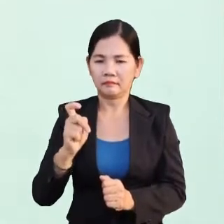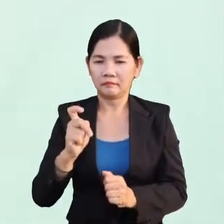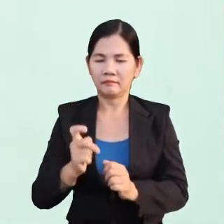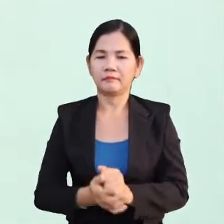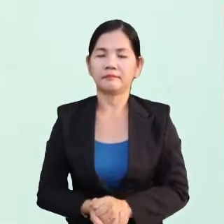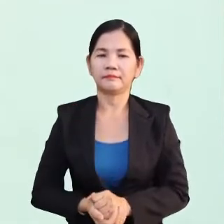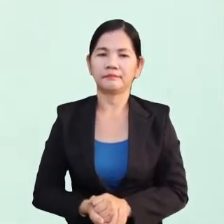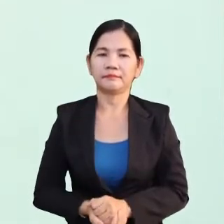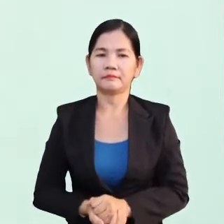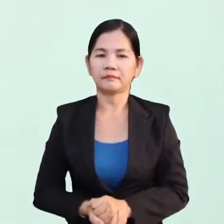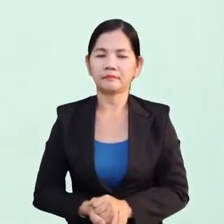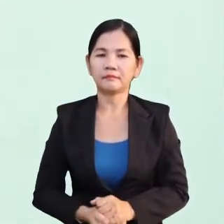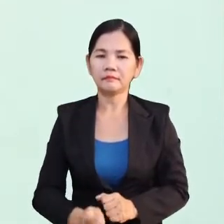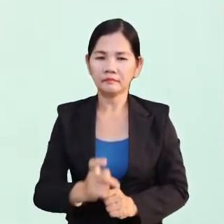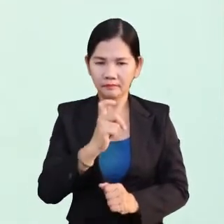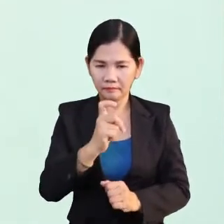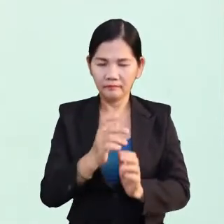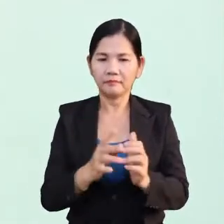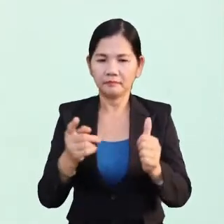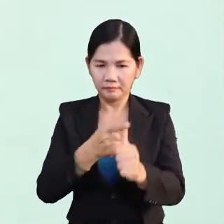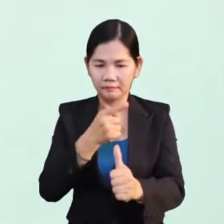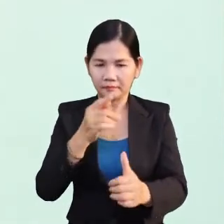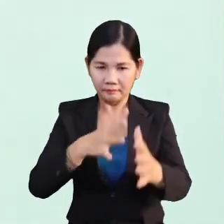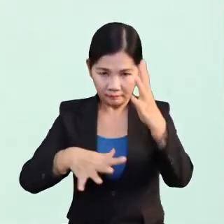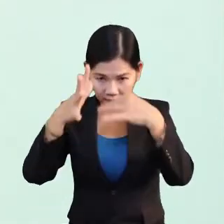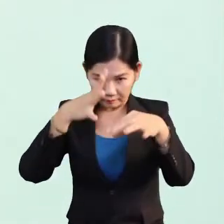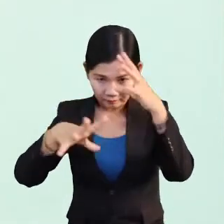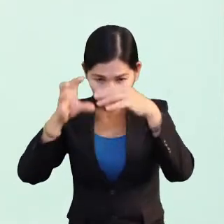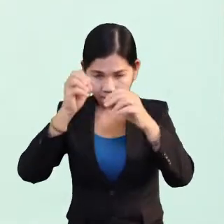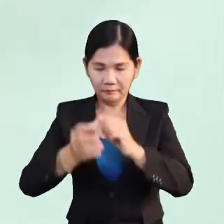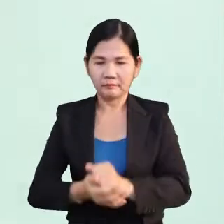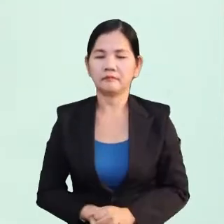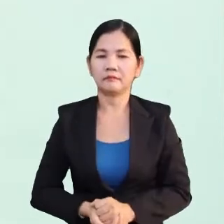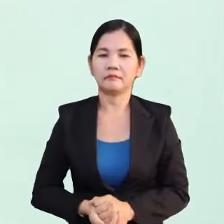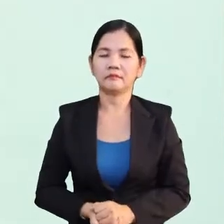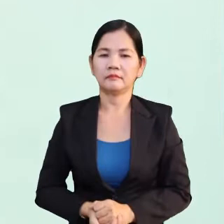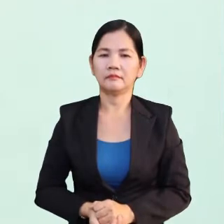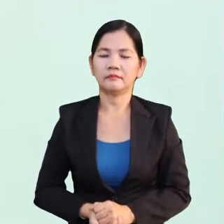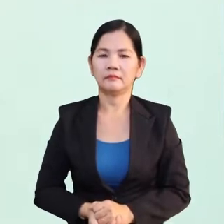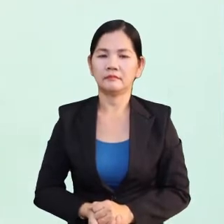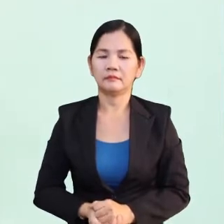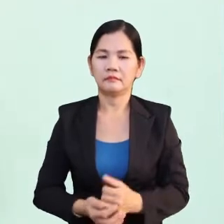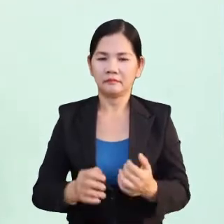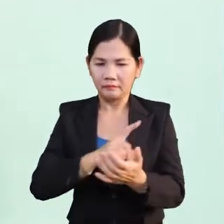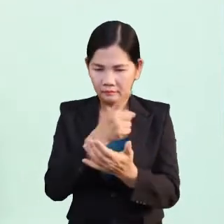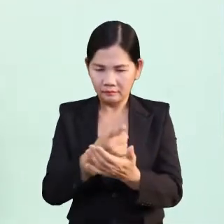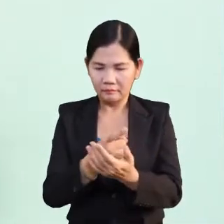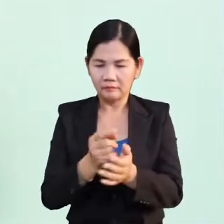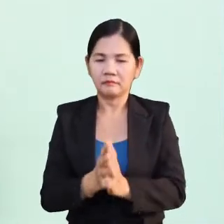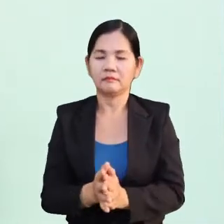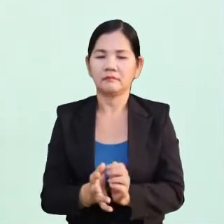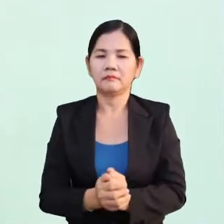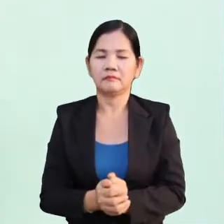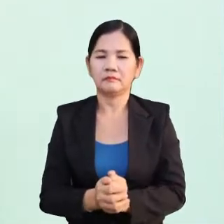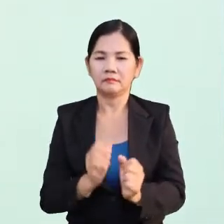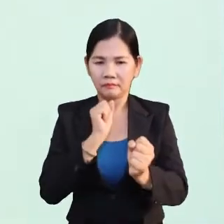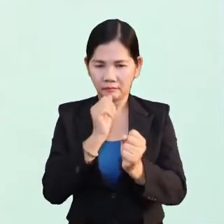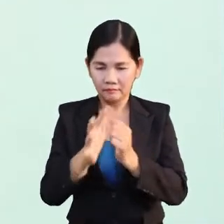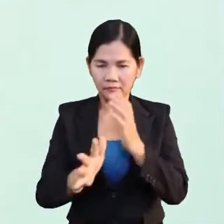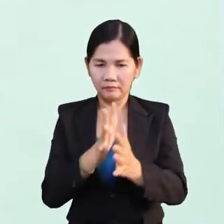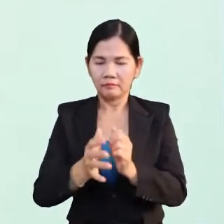ចាកមុនទៅសាលារៀនចាកូនកូនចូលរួមអានជាមួយអ្នកគ្រូចាប់ផ្ដើ